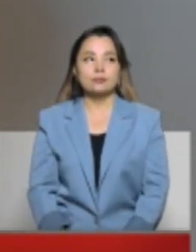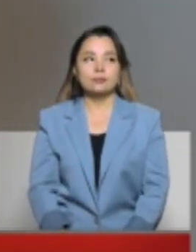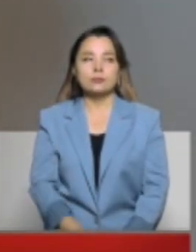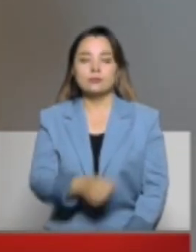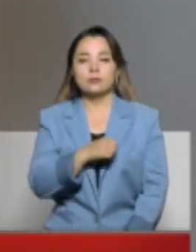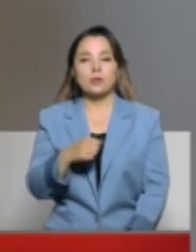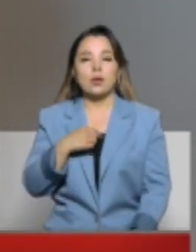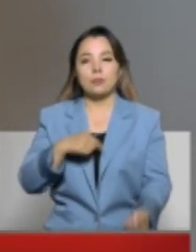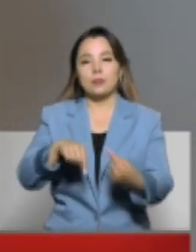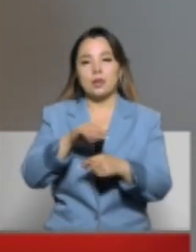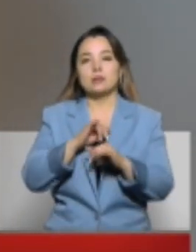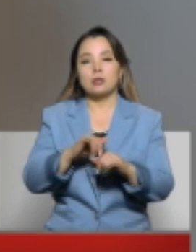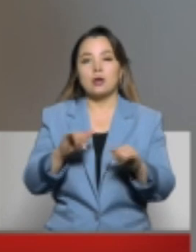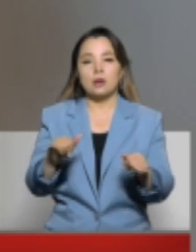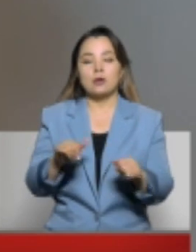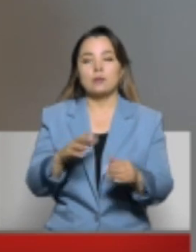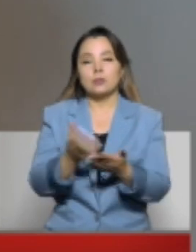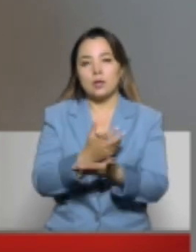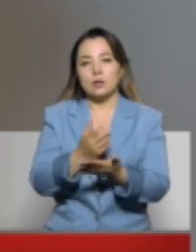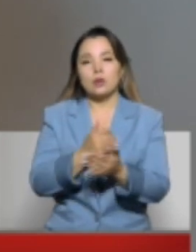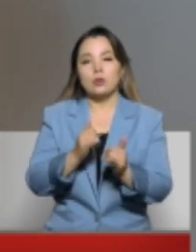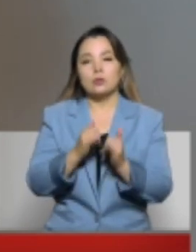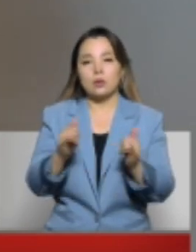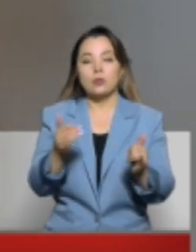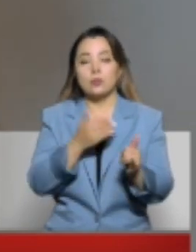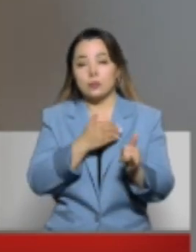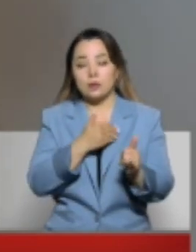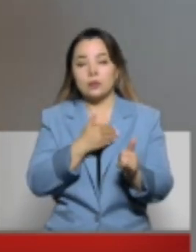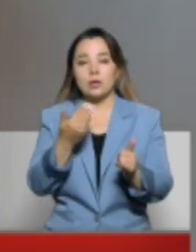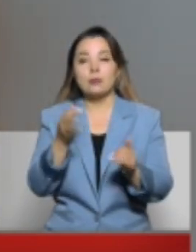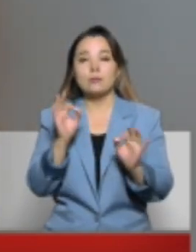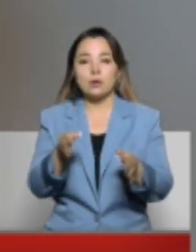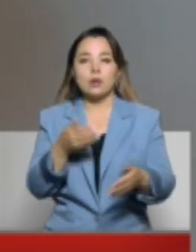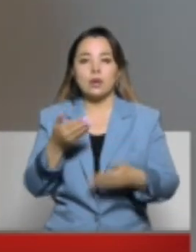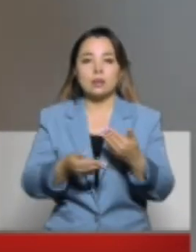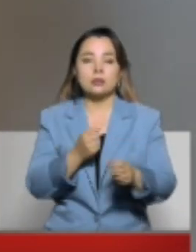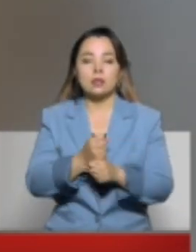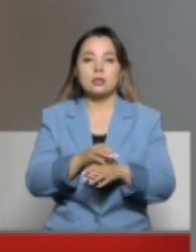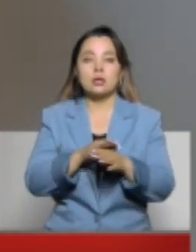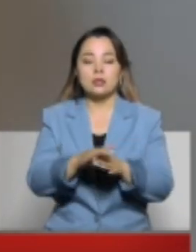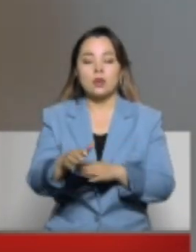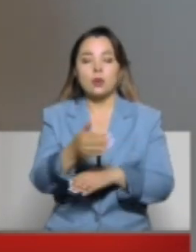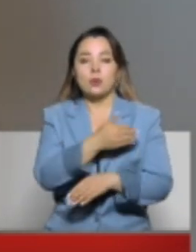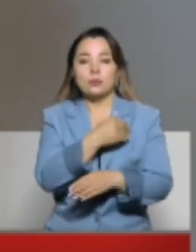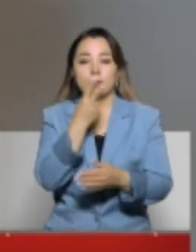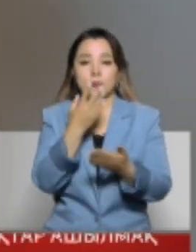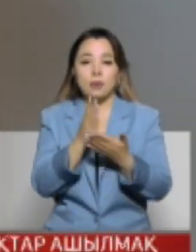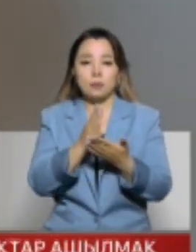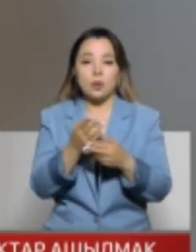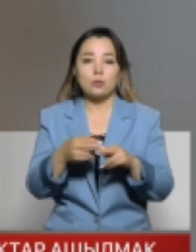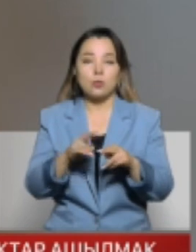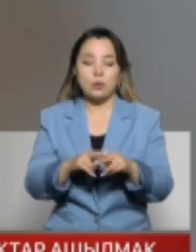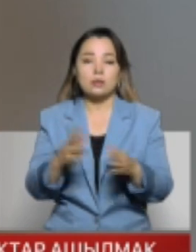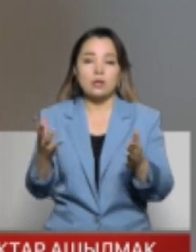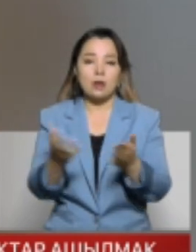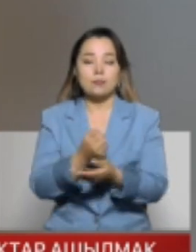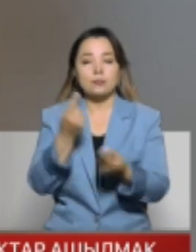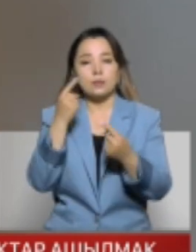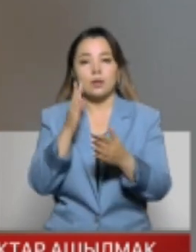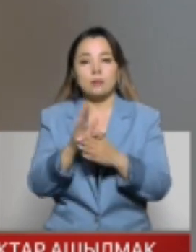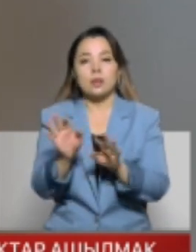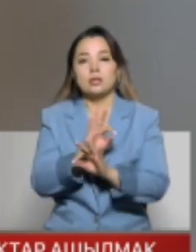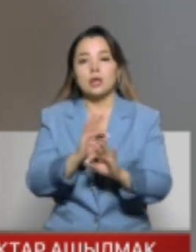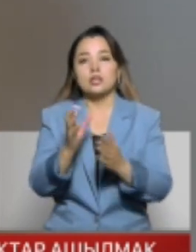Өз бизнесіңізді дамытып, жалпы кірісіңізді көбейткіңіз келсе, және дұрыс қадам жасап жатқаныңызға көз жеткізгіңіз келсе, бұл таптырмас құрал,